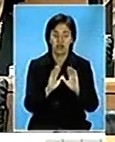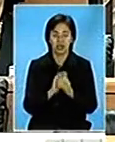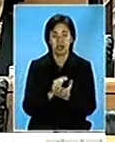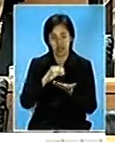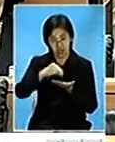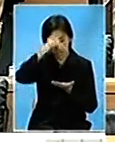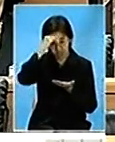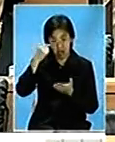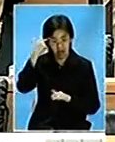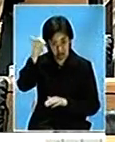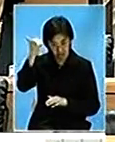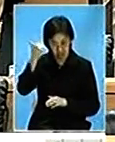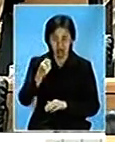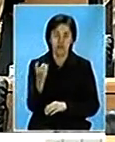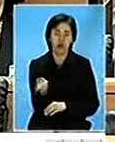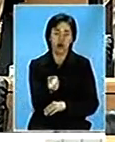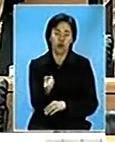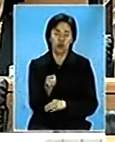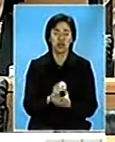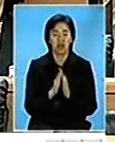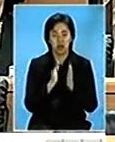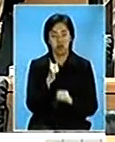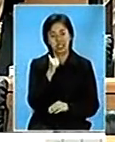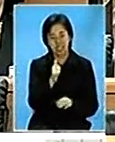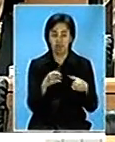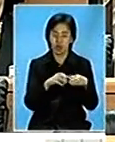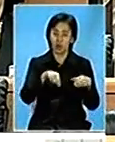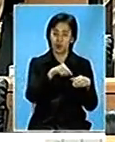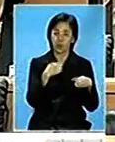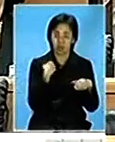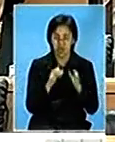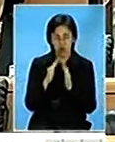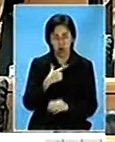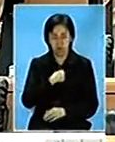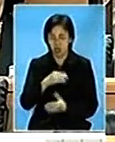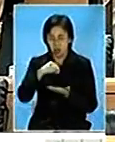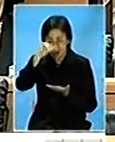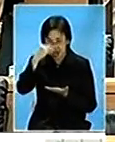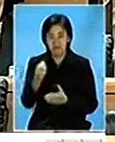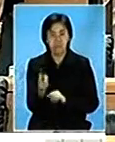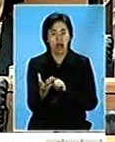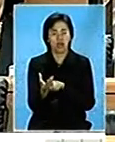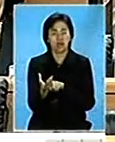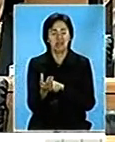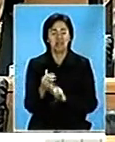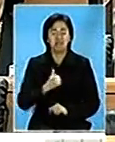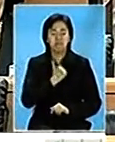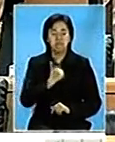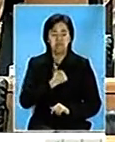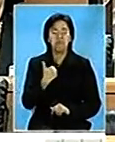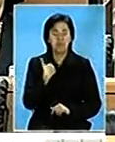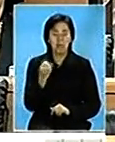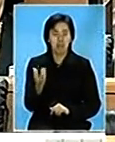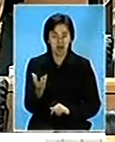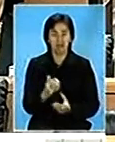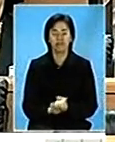ที่เรียนเก่งนั้นน่ะมีน้อยคนดีก็อาจจะมีอยู่กลุ่มนึงคนที่ไม่ชอบเรียนหนังสือก็อาจจะมีเยอะหน่อยเกเรก็คงอาจจะมีมาก